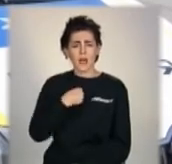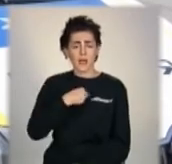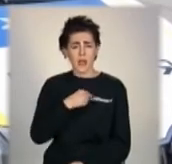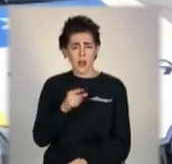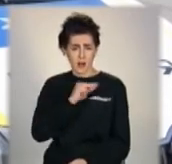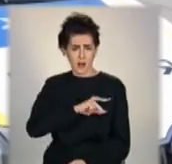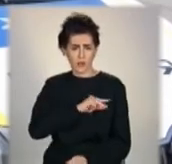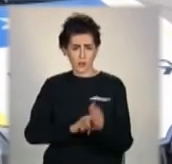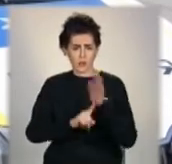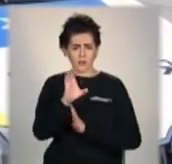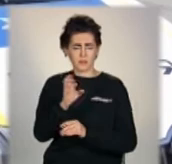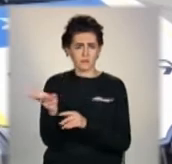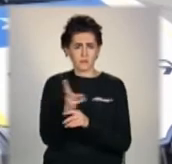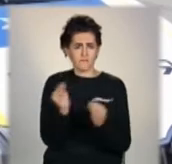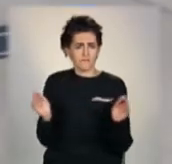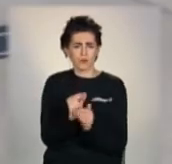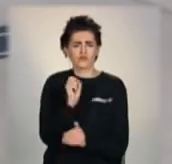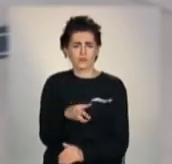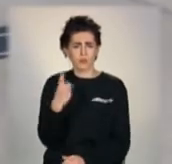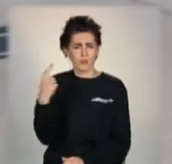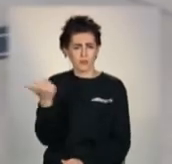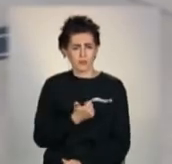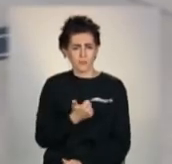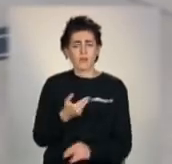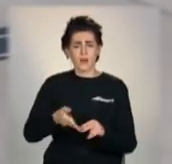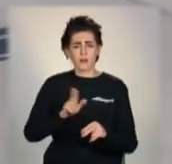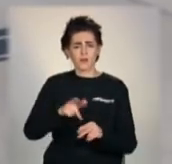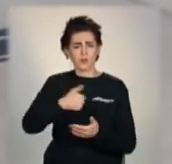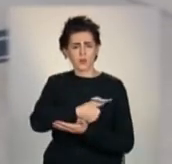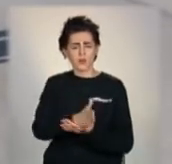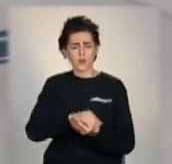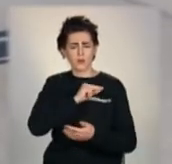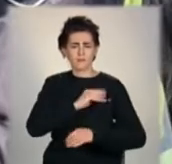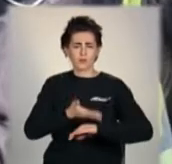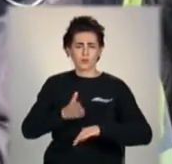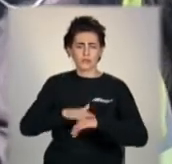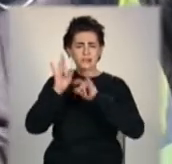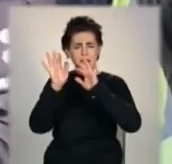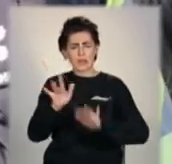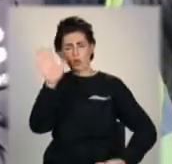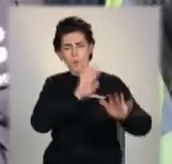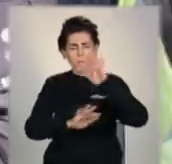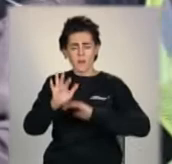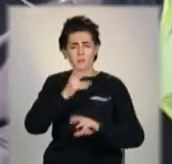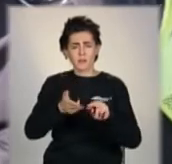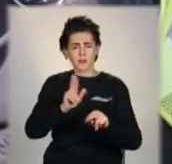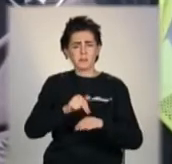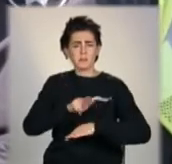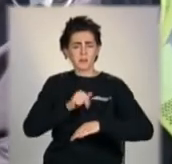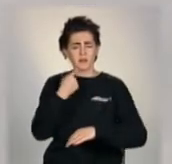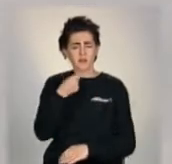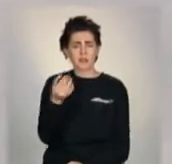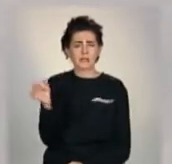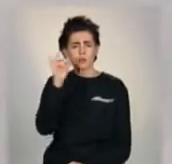приладом менше неділі. Прилади важко працюють у дощ, сніг і туман. Патрульні ж наголошують, історія, яку